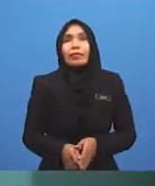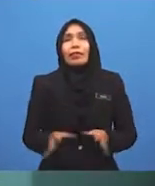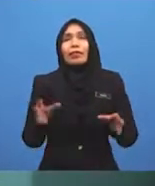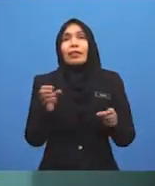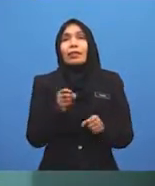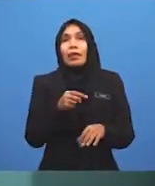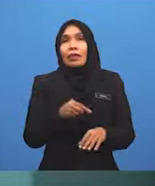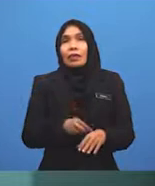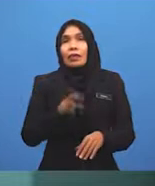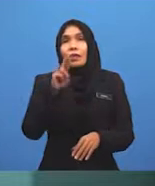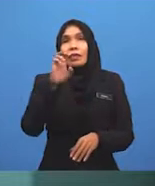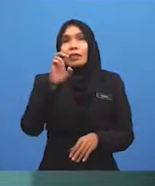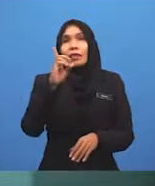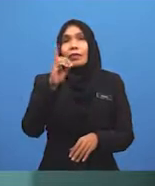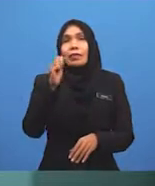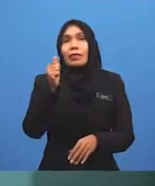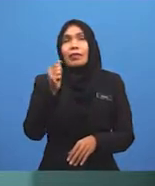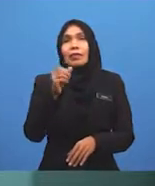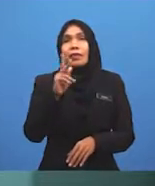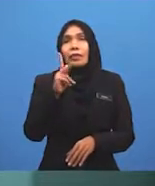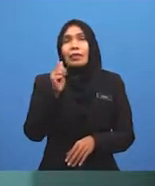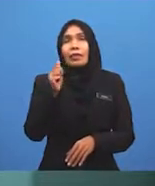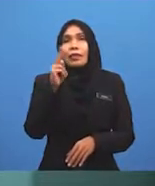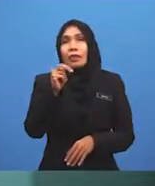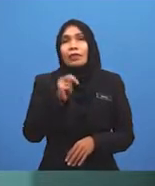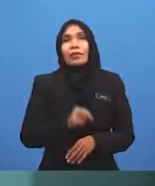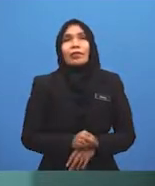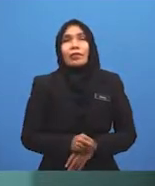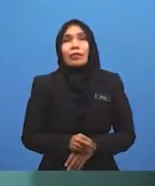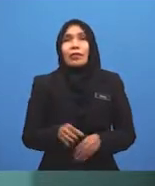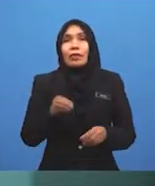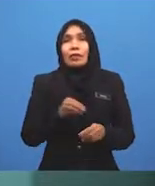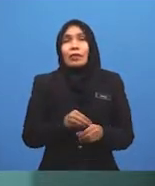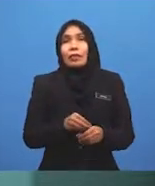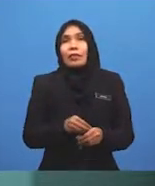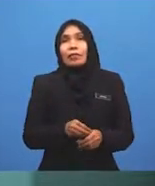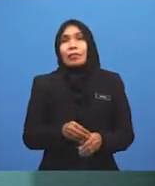pertemuan serta perbincangan semasa amalan rumah terbuka.